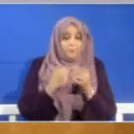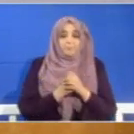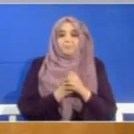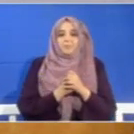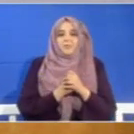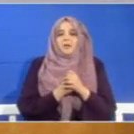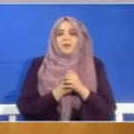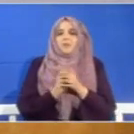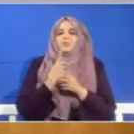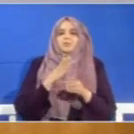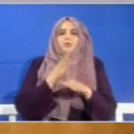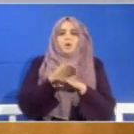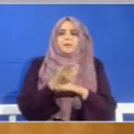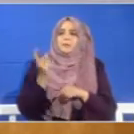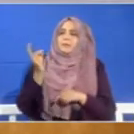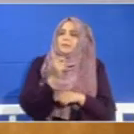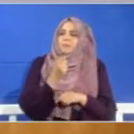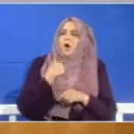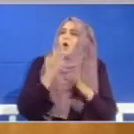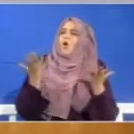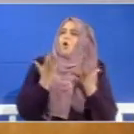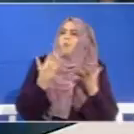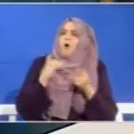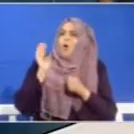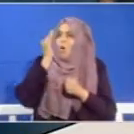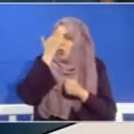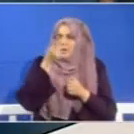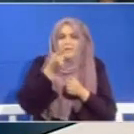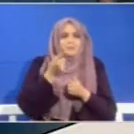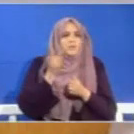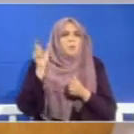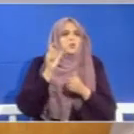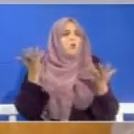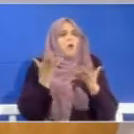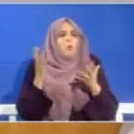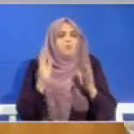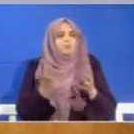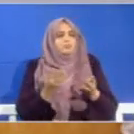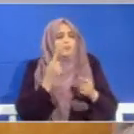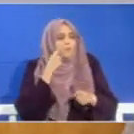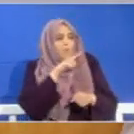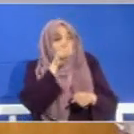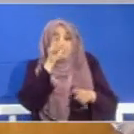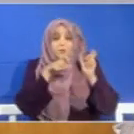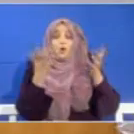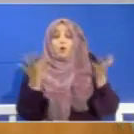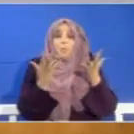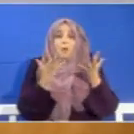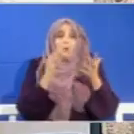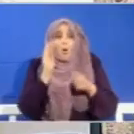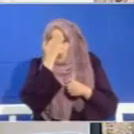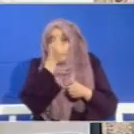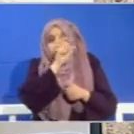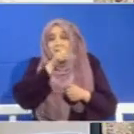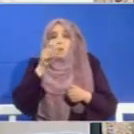قال الداخل هذا سأل قال كيف أتعرف على مسلم في خضم هذا التعدد في الديانات، كيف أتعرف على